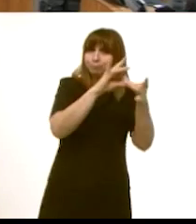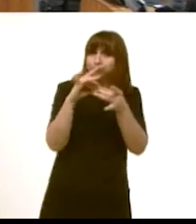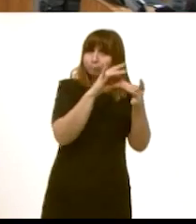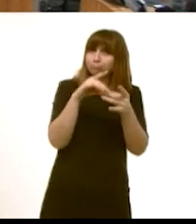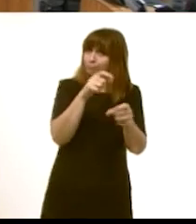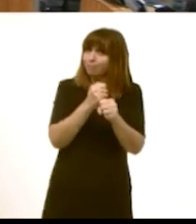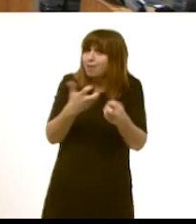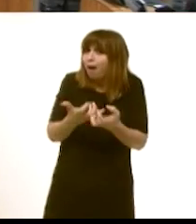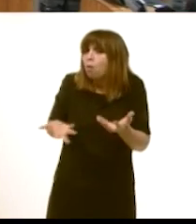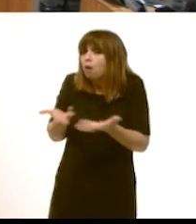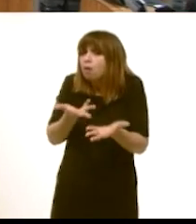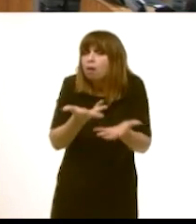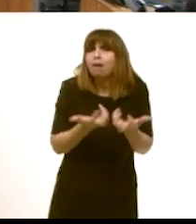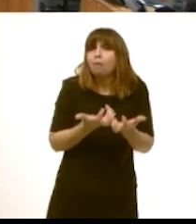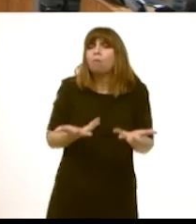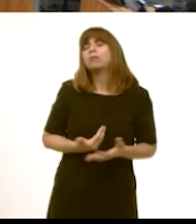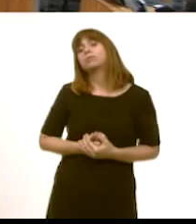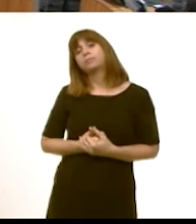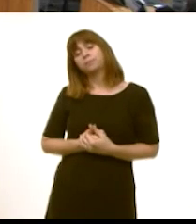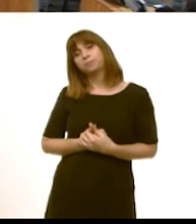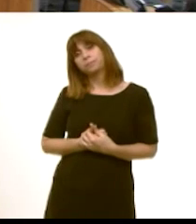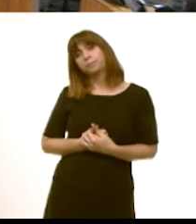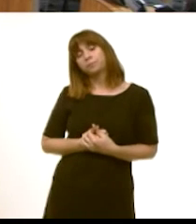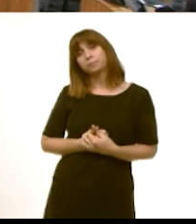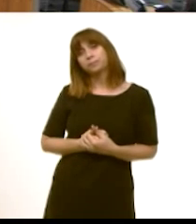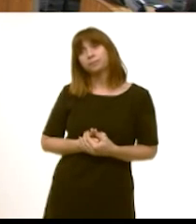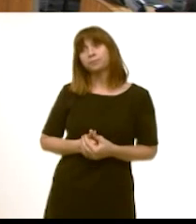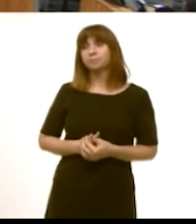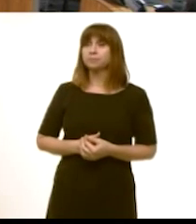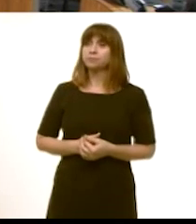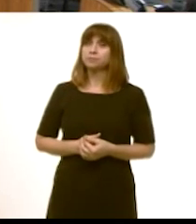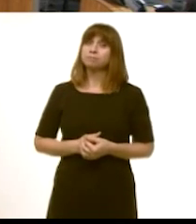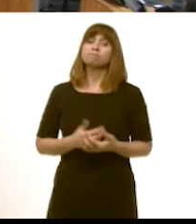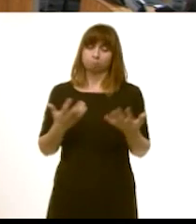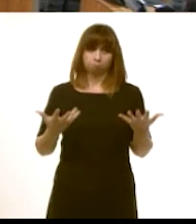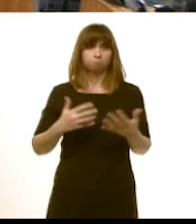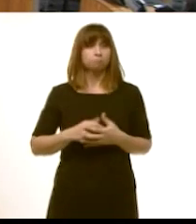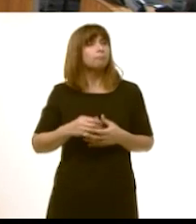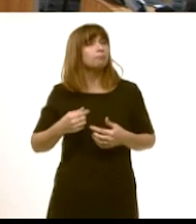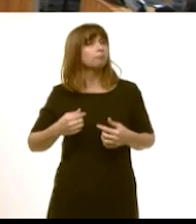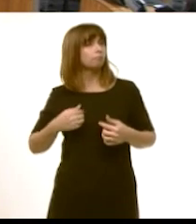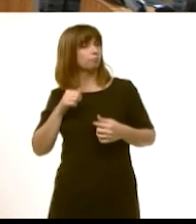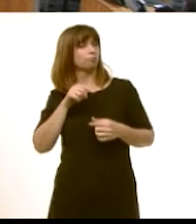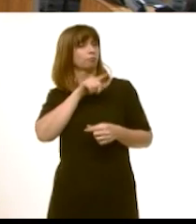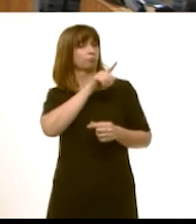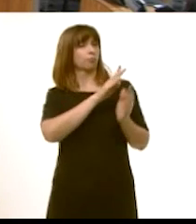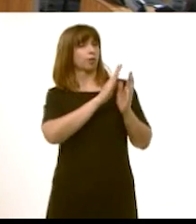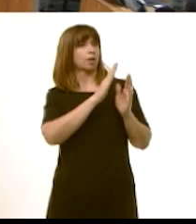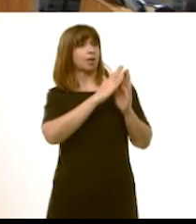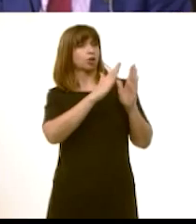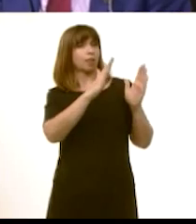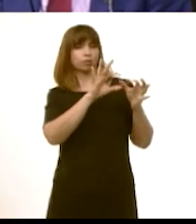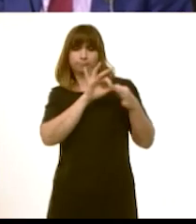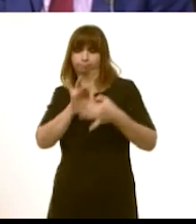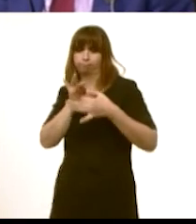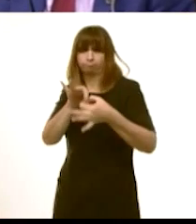dyfodol? Wel, beth dwi'n deall, maen nhw'n gweithio'n agos gyda'r Llyfrgell Genedlaethol ta beth, ac yn tynnu ar adnoddau'r